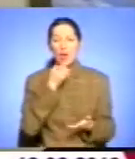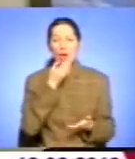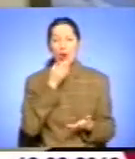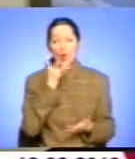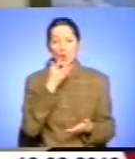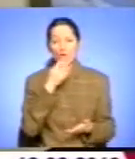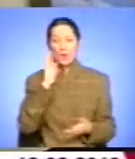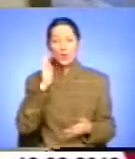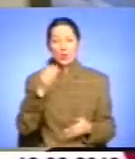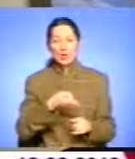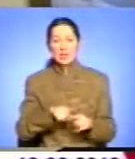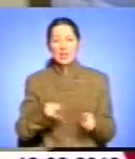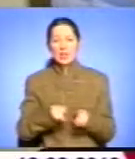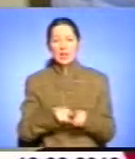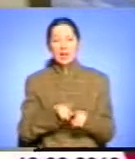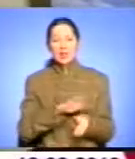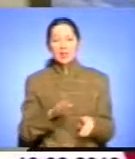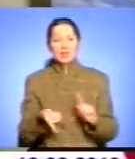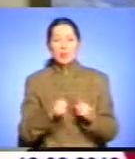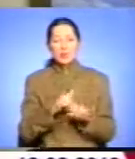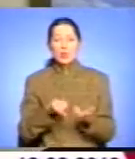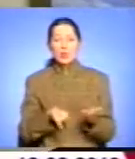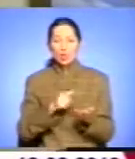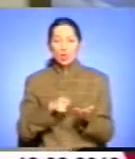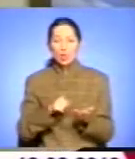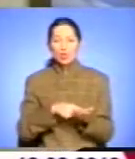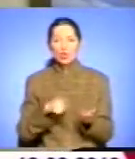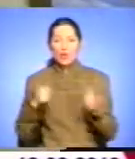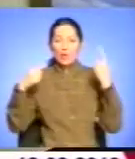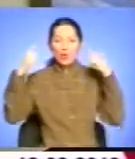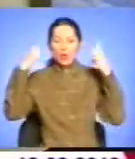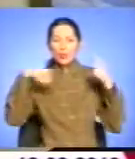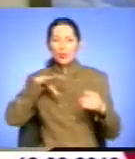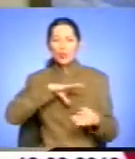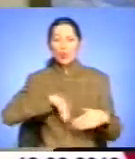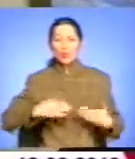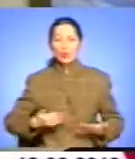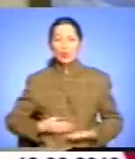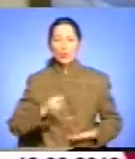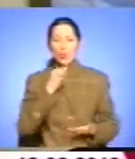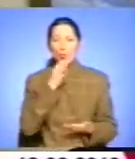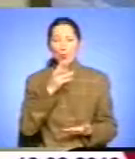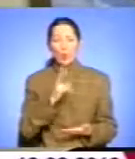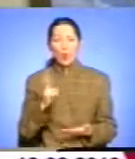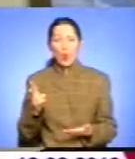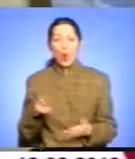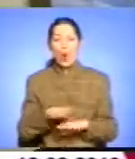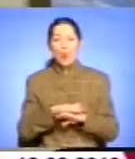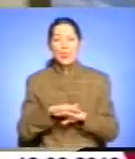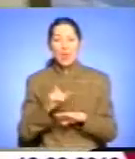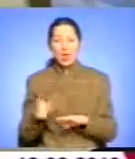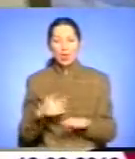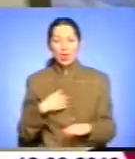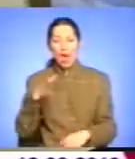така незамінима, як на мене, десь сторіночка в творчому, в духовному житті будь-якого народу, я